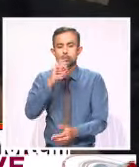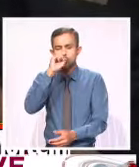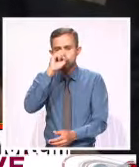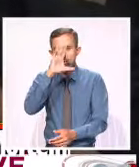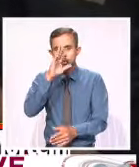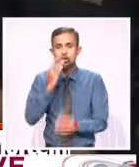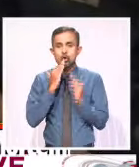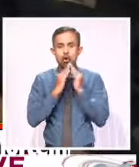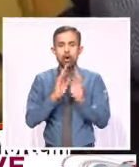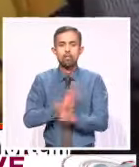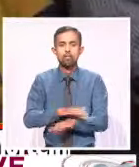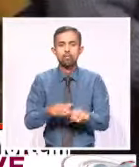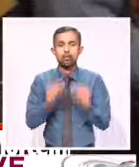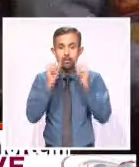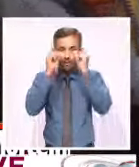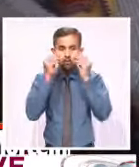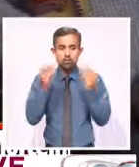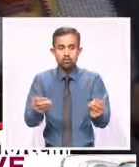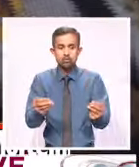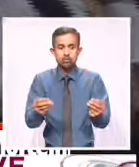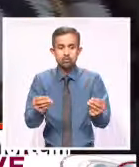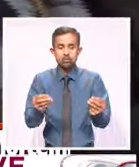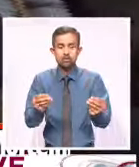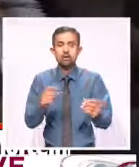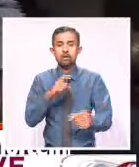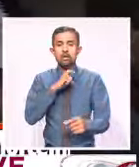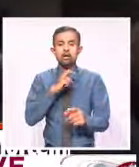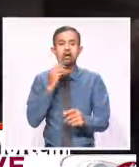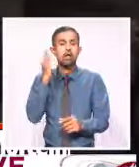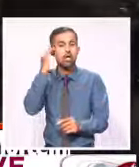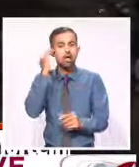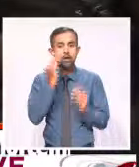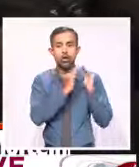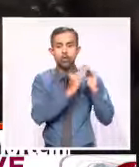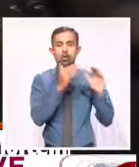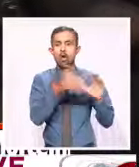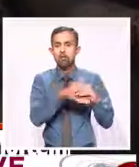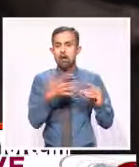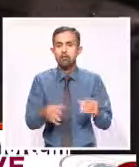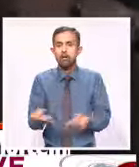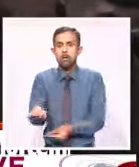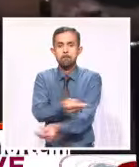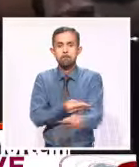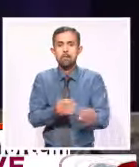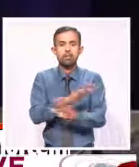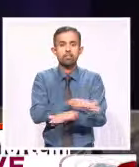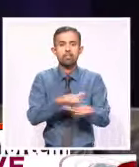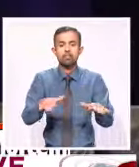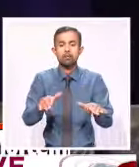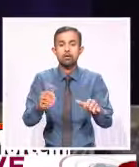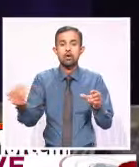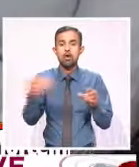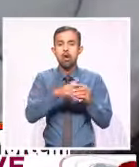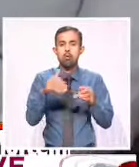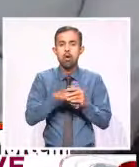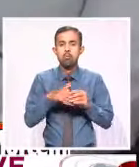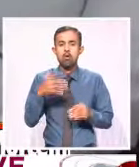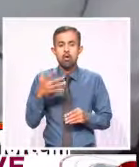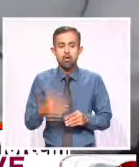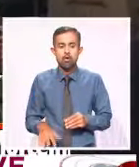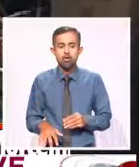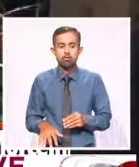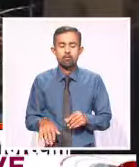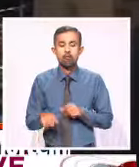උදෑසන පාසල් දරු දැරියන් දැනුවත් කිරීමේ වැඩසටහන කෑගල්ල බාලිකා විද්‍යාලයේදී පැවැත්වුණා. අවට සිසු දරු දැරියන් එක් කරගනිමින් ඒත්